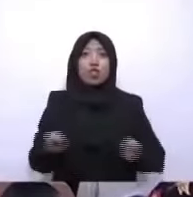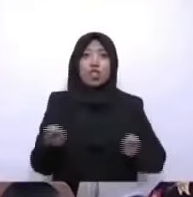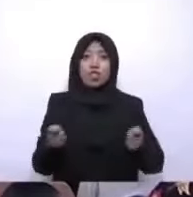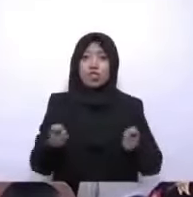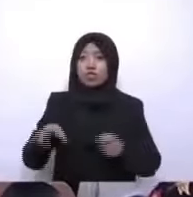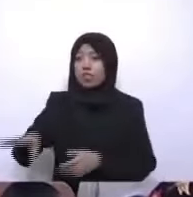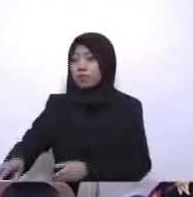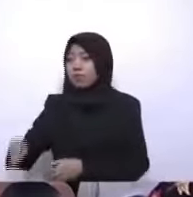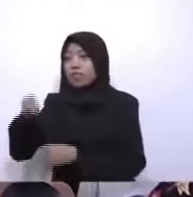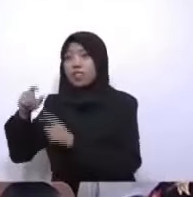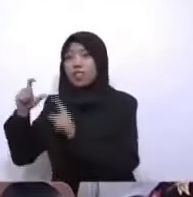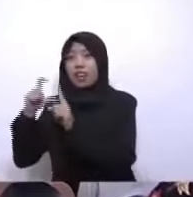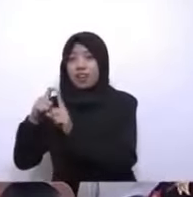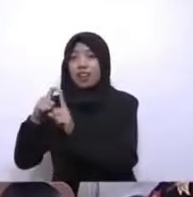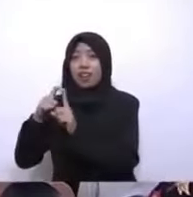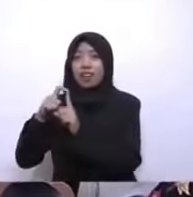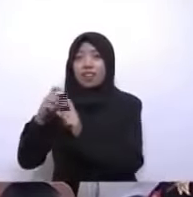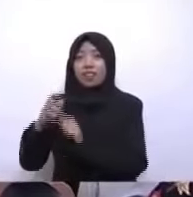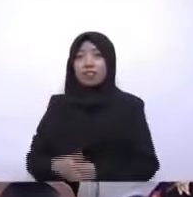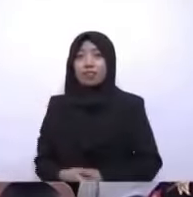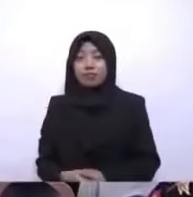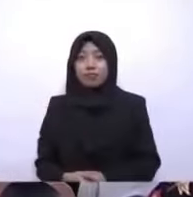kode huruf D.